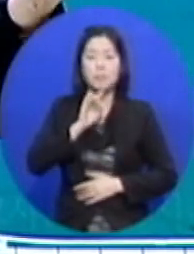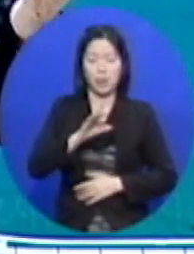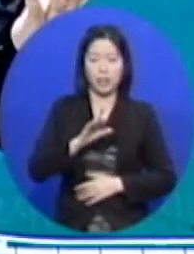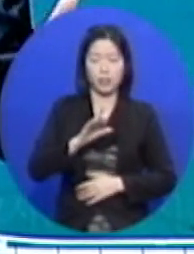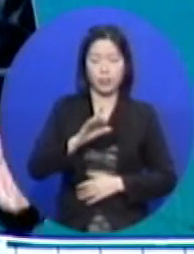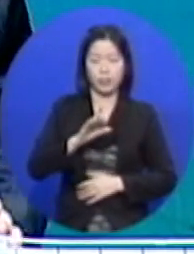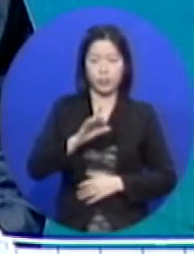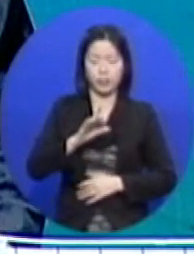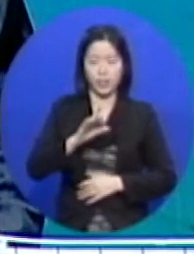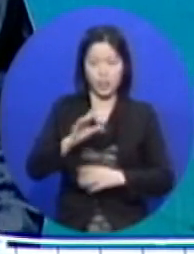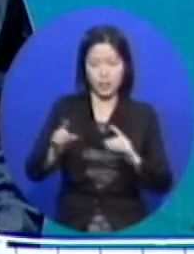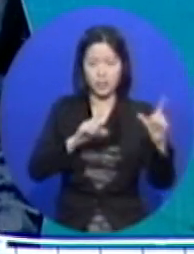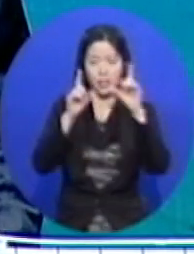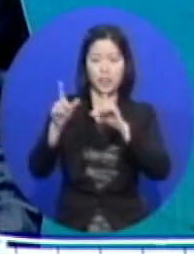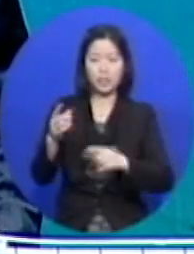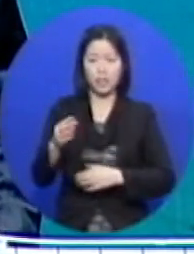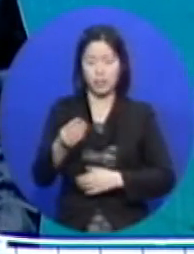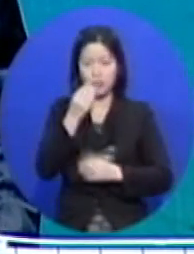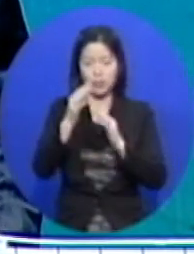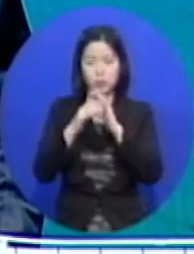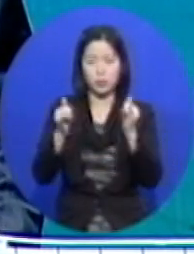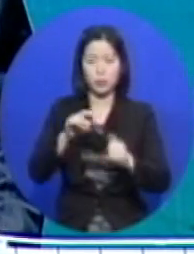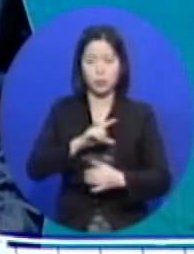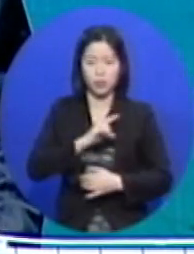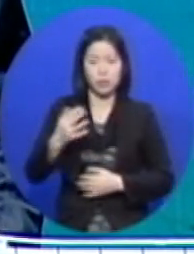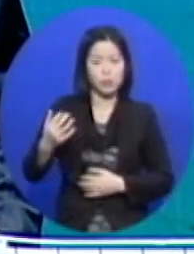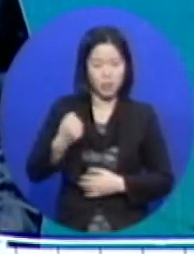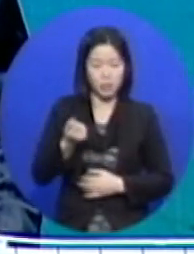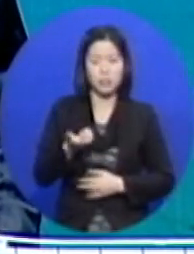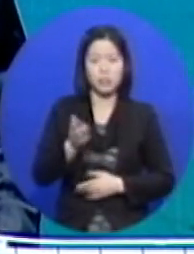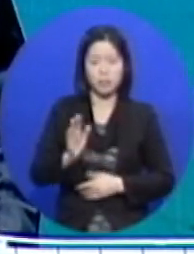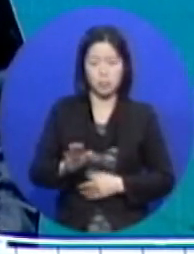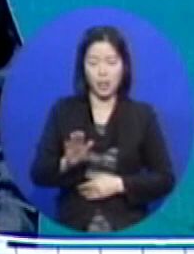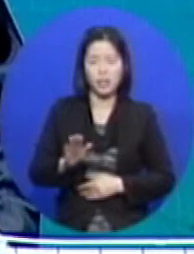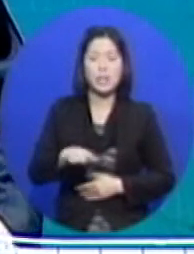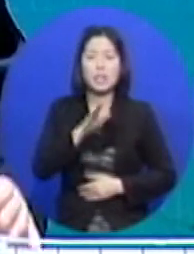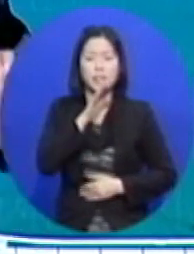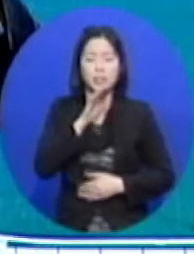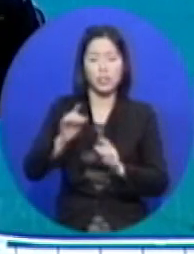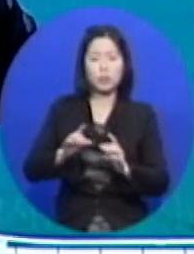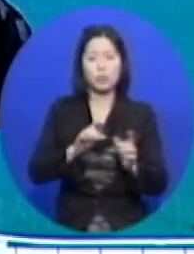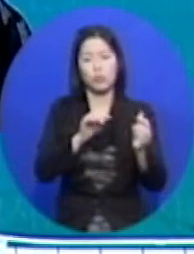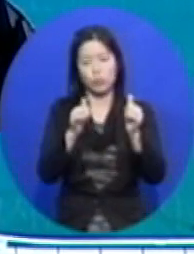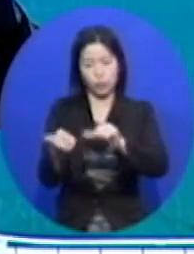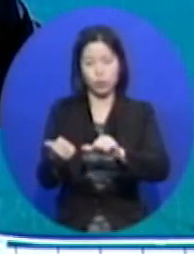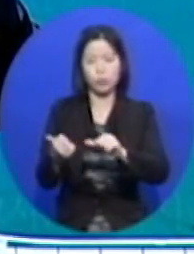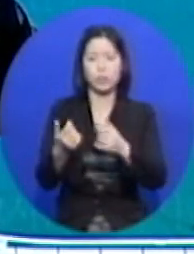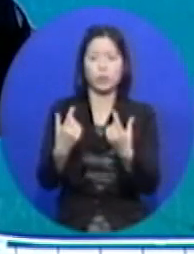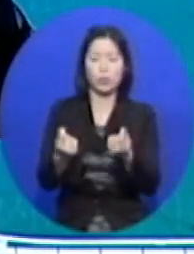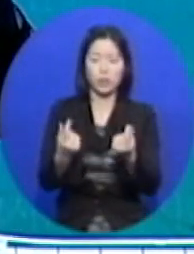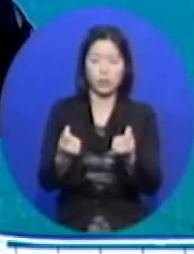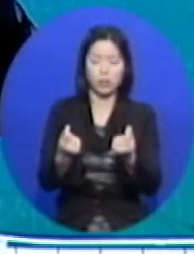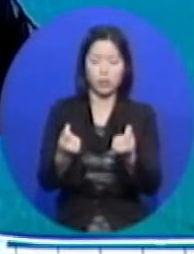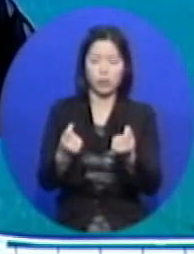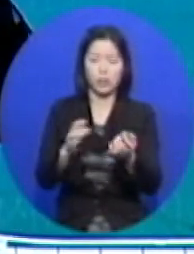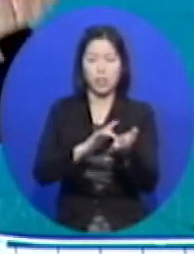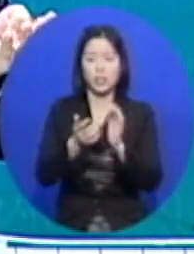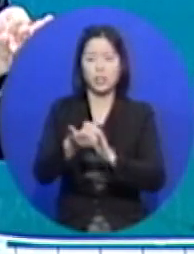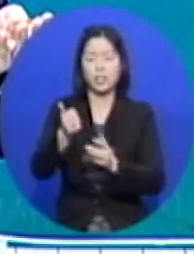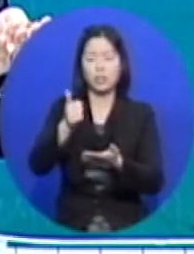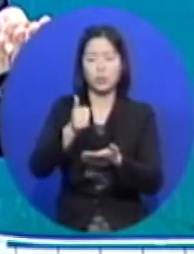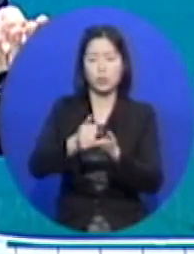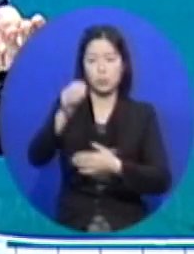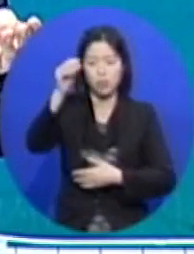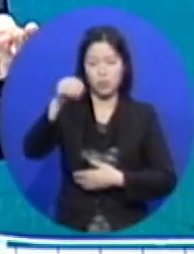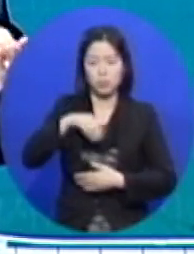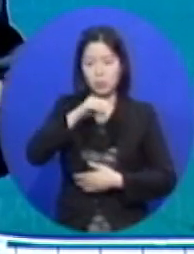성도의 이름을 가지고 있지 실제로는 죽은 자라는 거예요 예수님의 속죄의 은혜를 실제로 삶으로 누리고